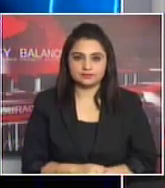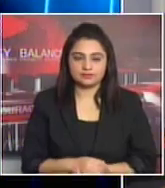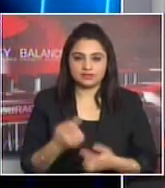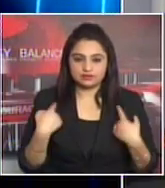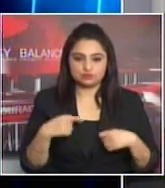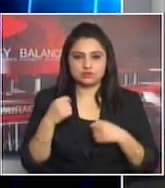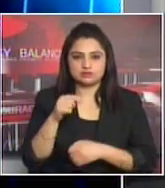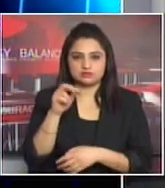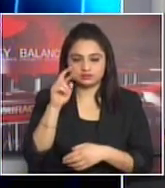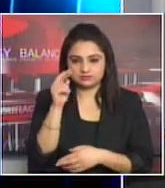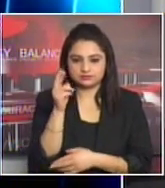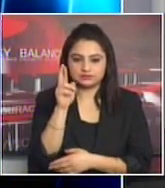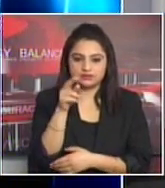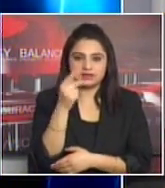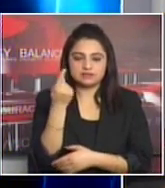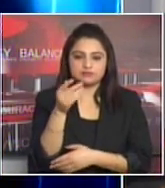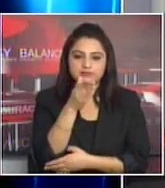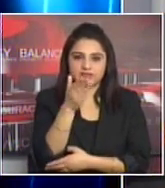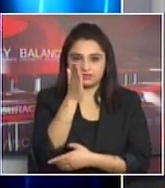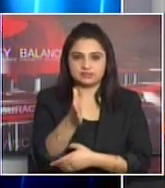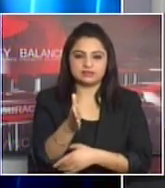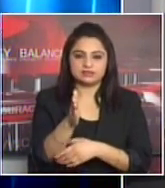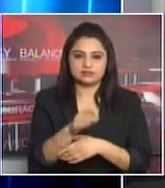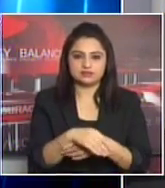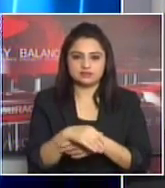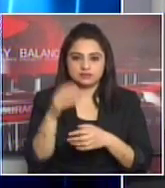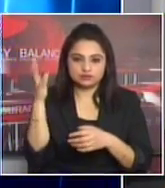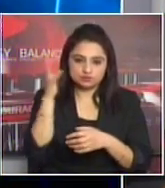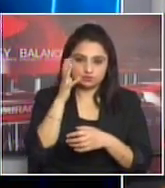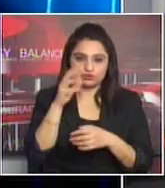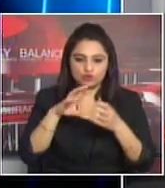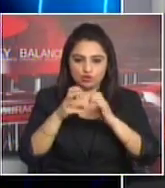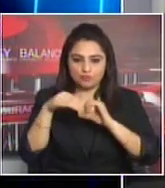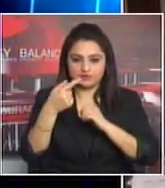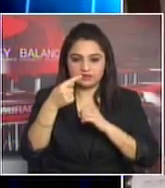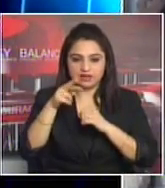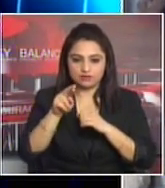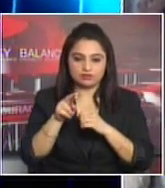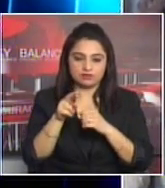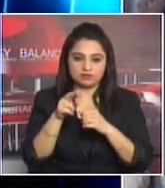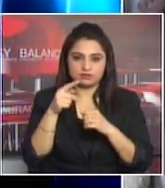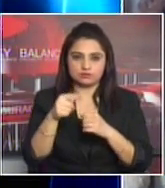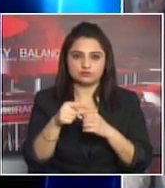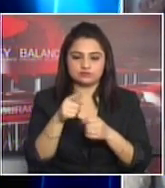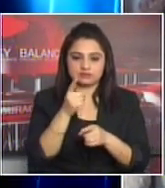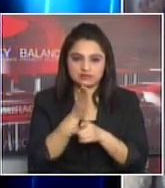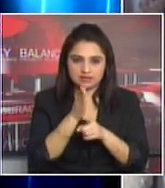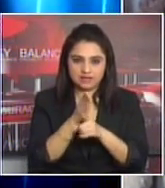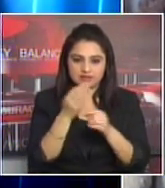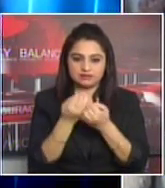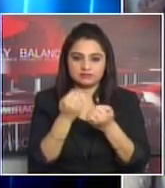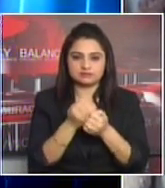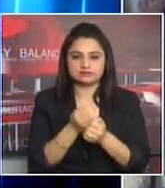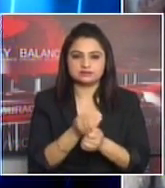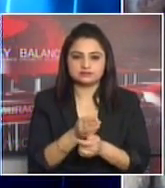स्वास्थ्य राज्य मन्त्री पद्मा अर्यालले सूर्य टोबाको कम्पनीलाई करको कारवाही गर्ने चेतावनी